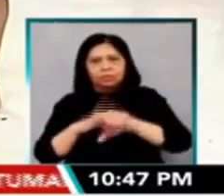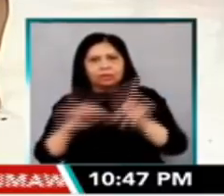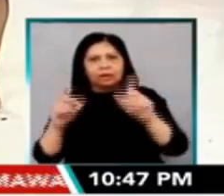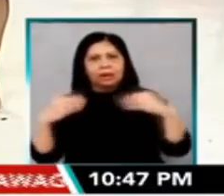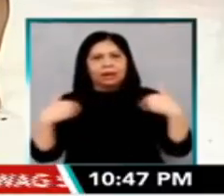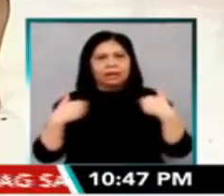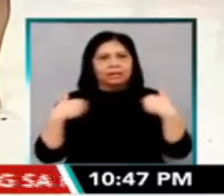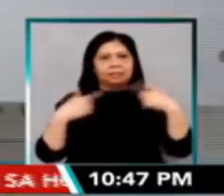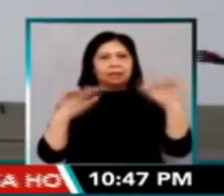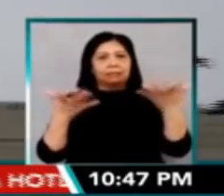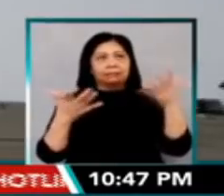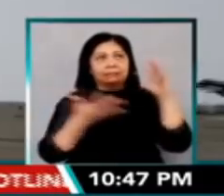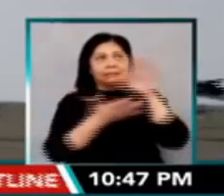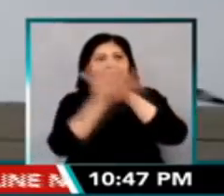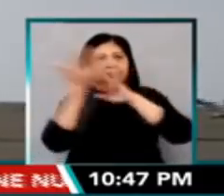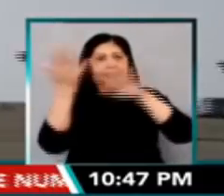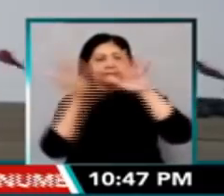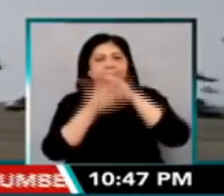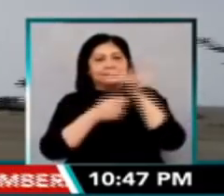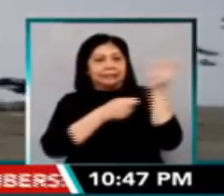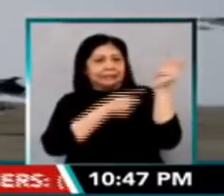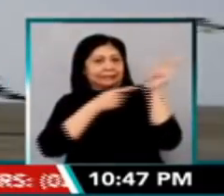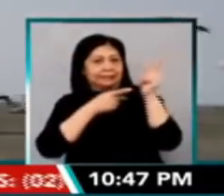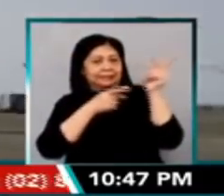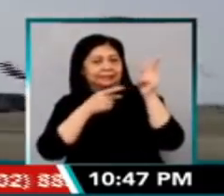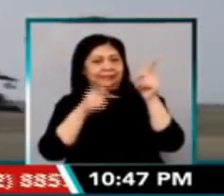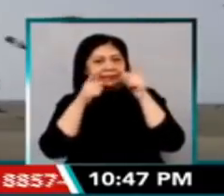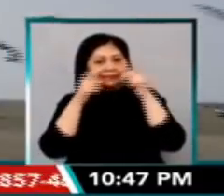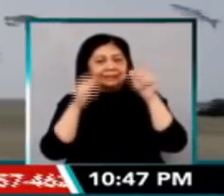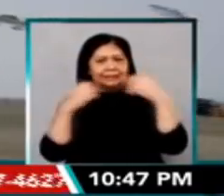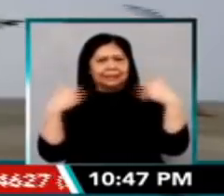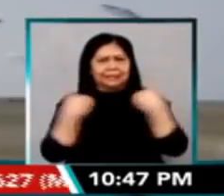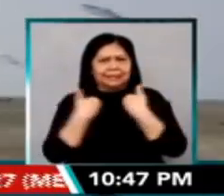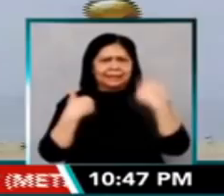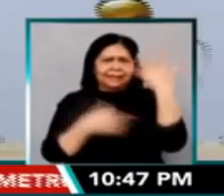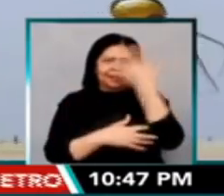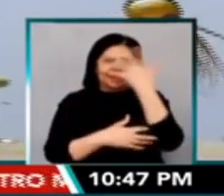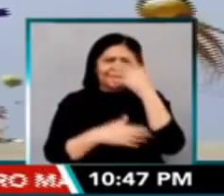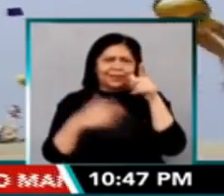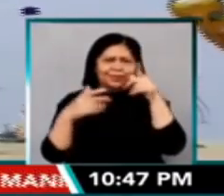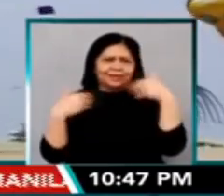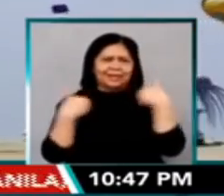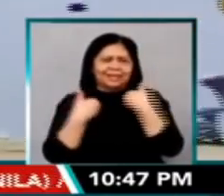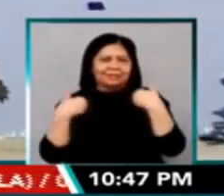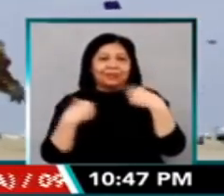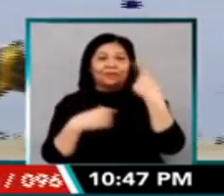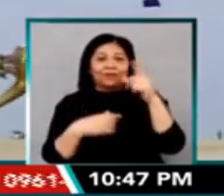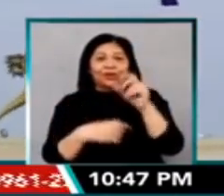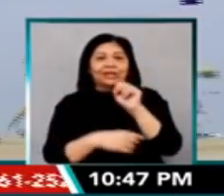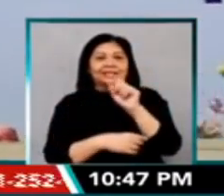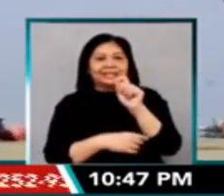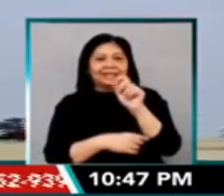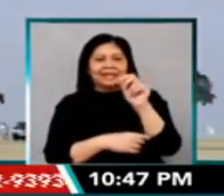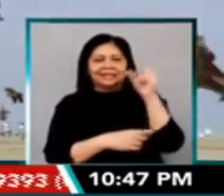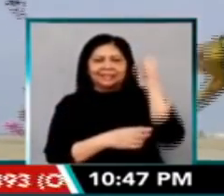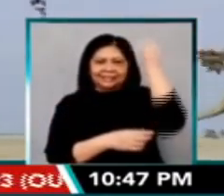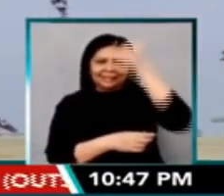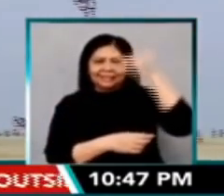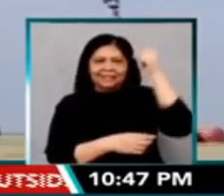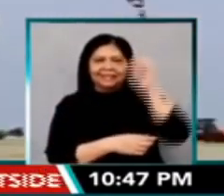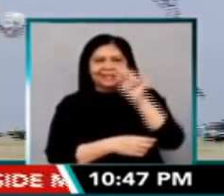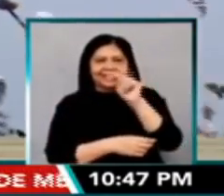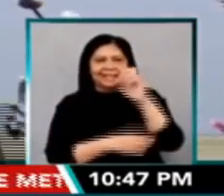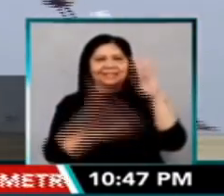doon. Ang saranggola yan na hugis hayop, o oh, diba? Ganda. Para sa St. Anne's Kite Festival. So nice! Napuno